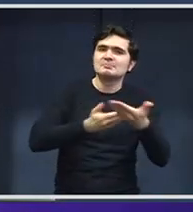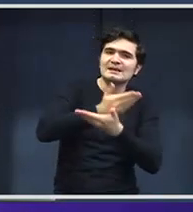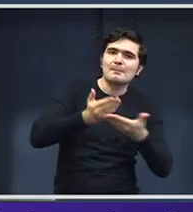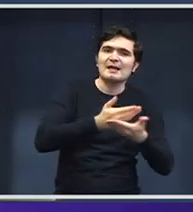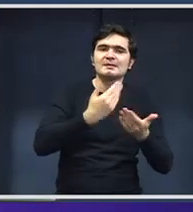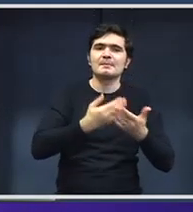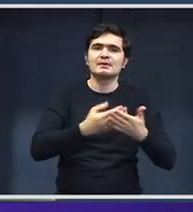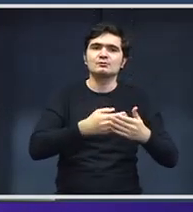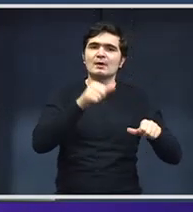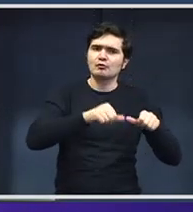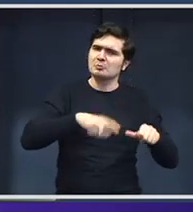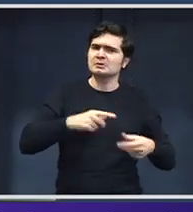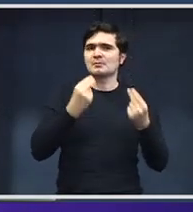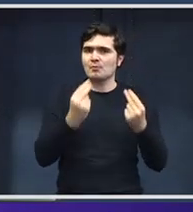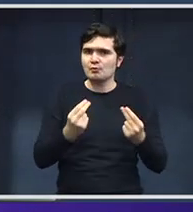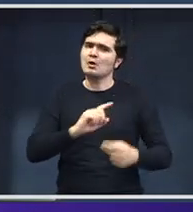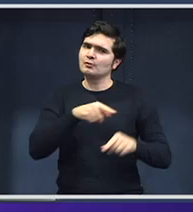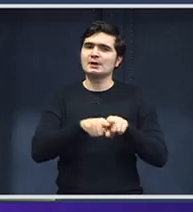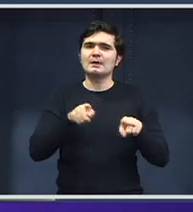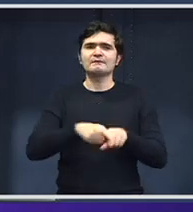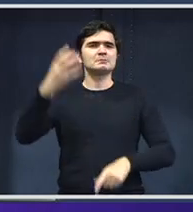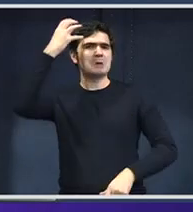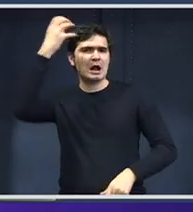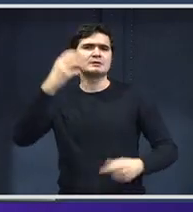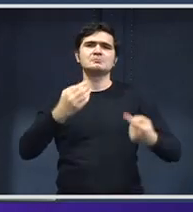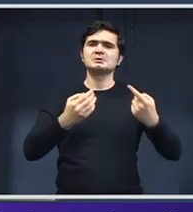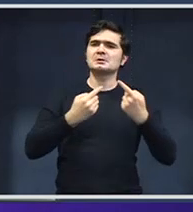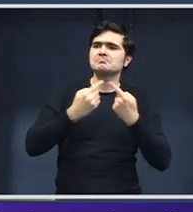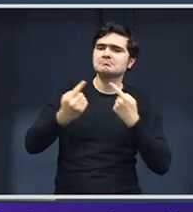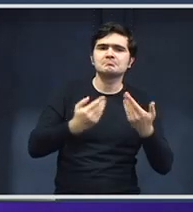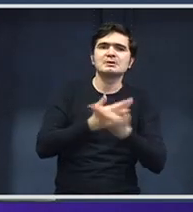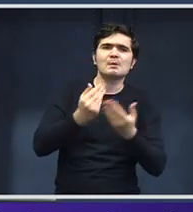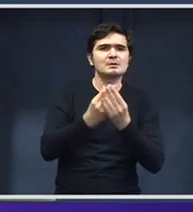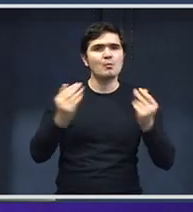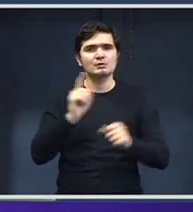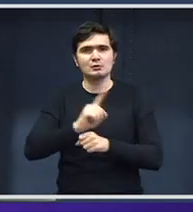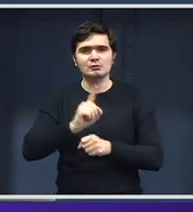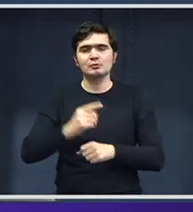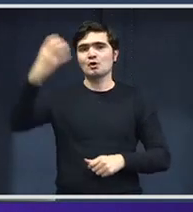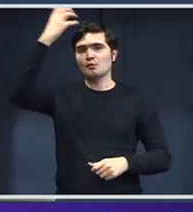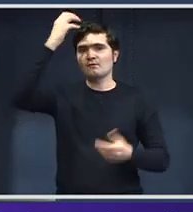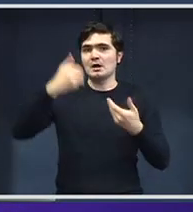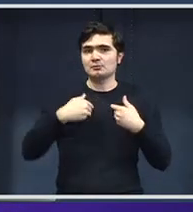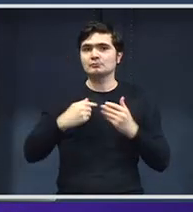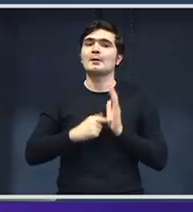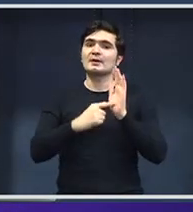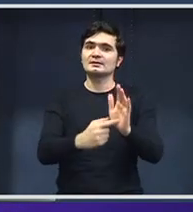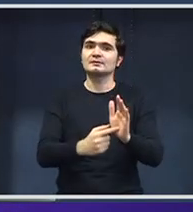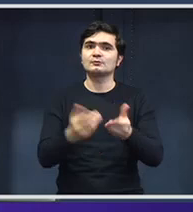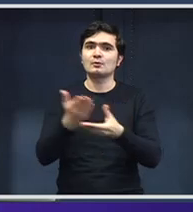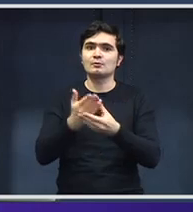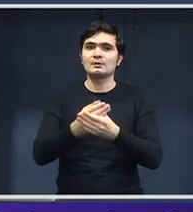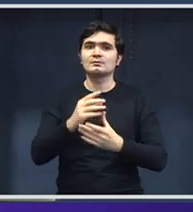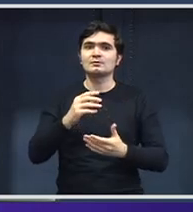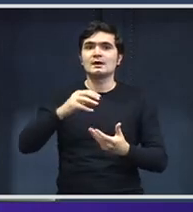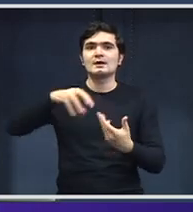bune. Putem să dezbatem academic foarte multe lucruri. Acest guvern și-a prezentat planul de reformă, am prezentat o